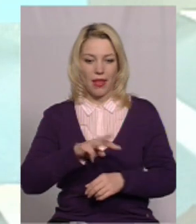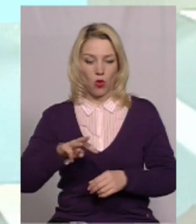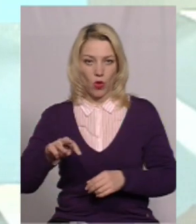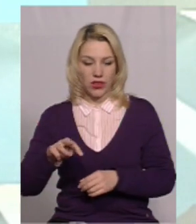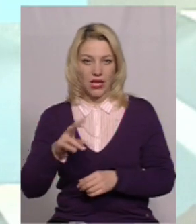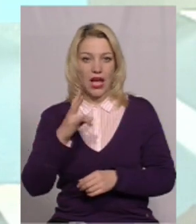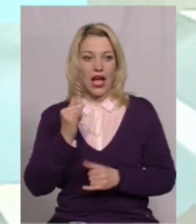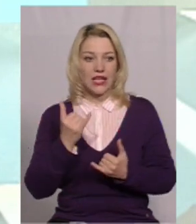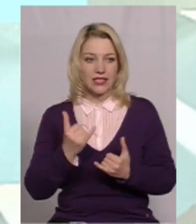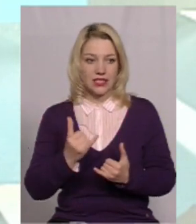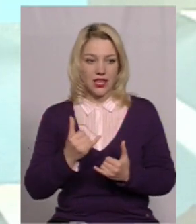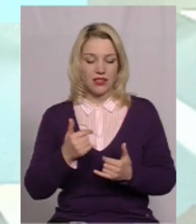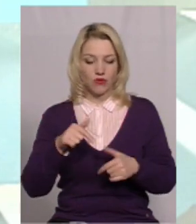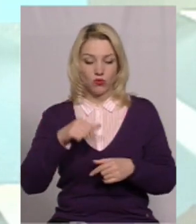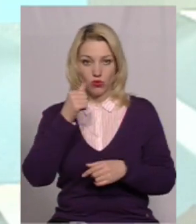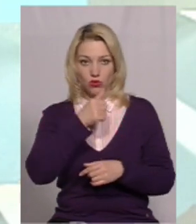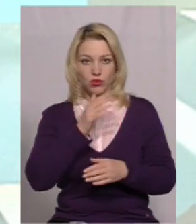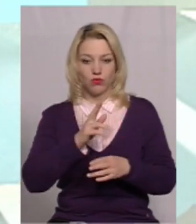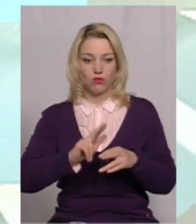Цього року ми будемо будувати